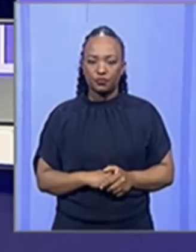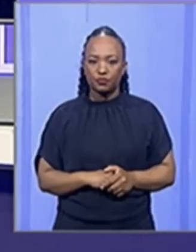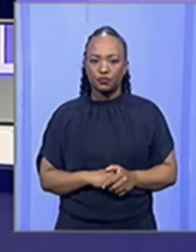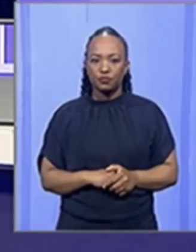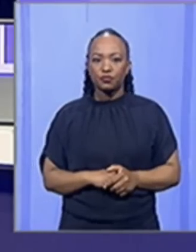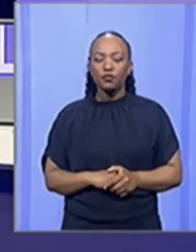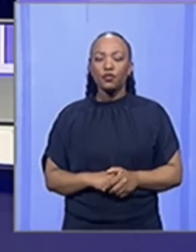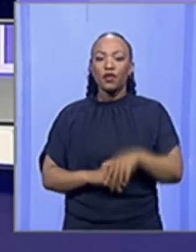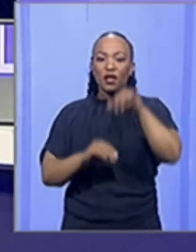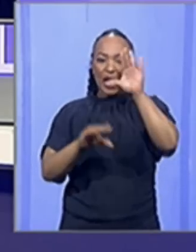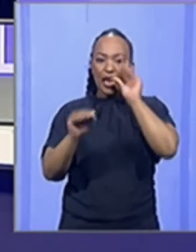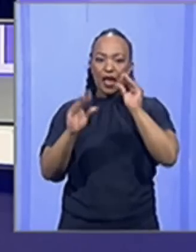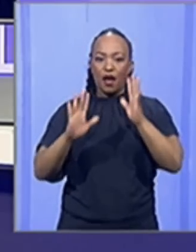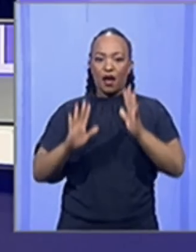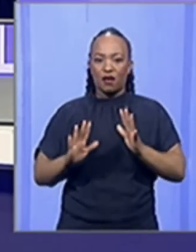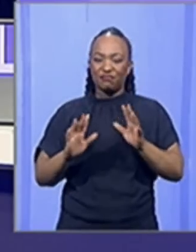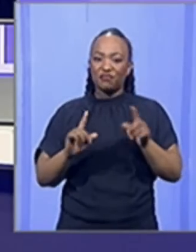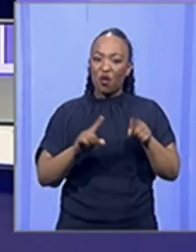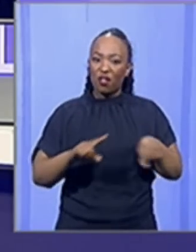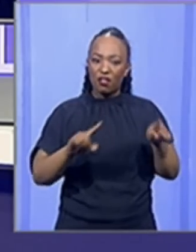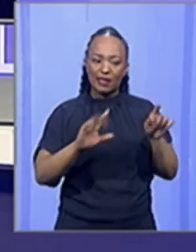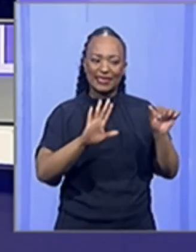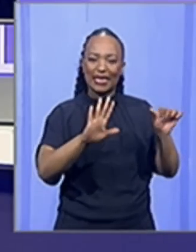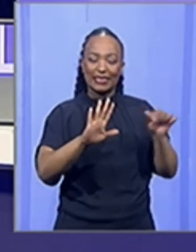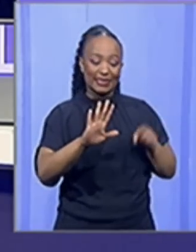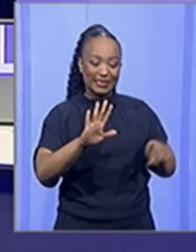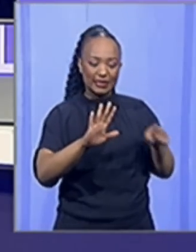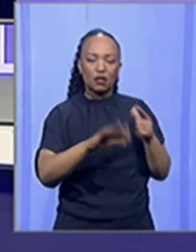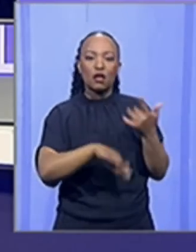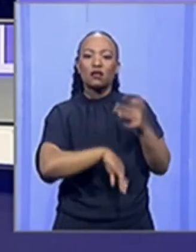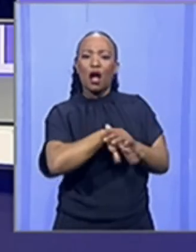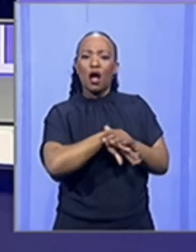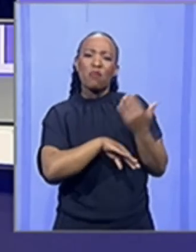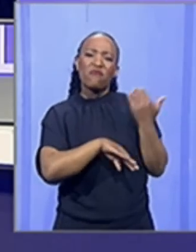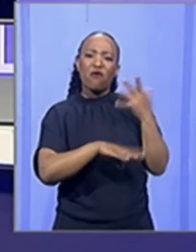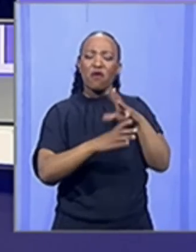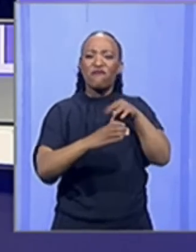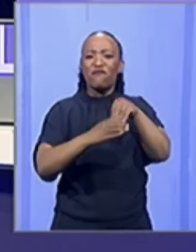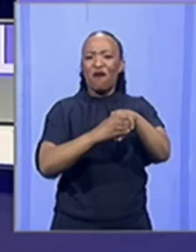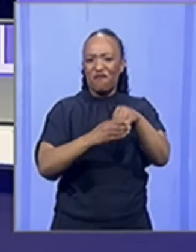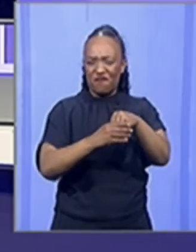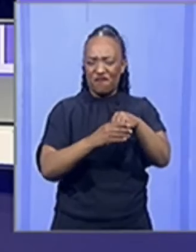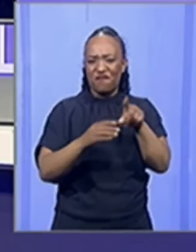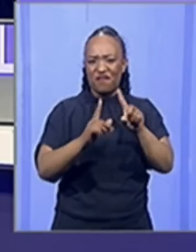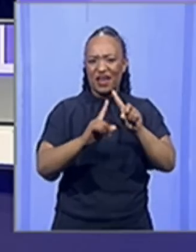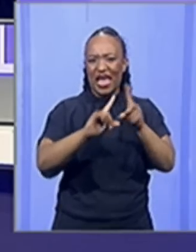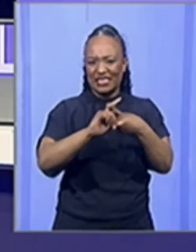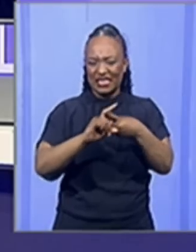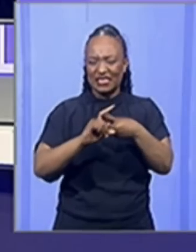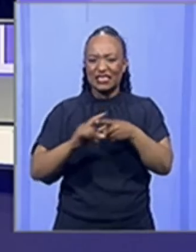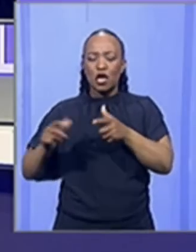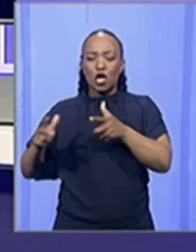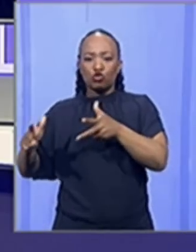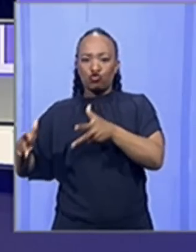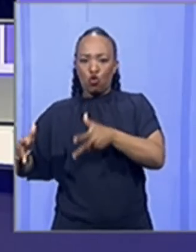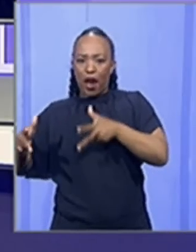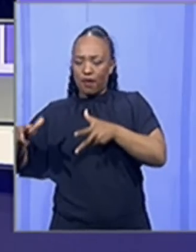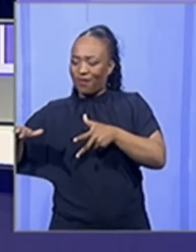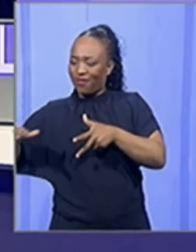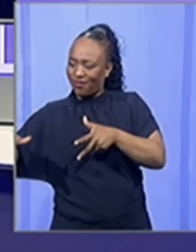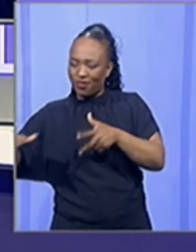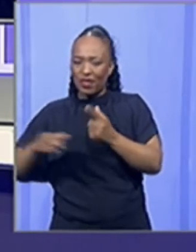Barutwana ba le barataro ba ba tlhokafetseng mo kotsing ya bese ya bana ba sekolo le terene ya dithoto ka fa ntle ga toropo ya Middelburg kwa